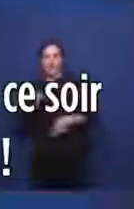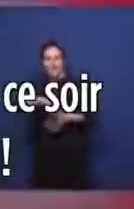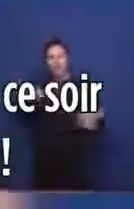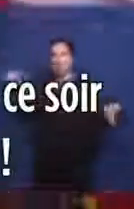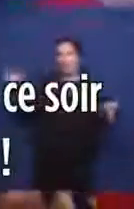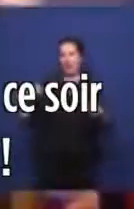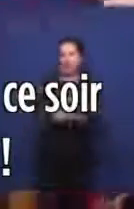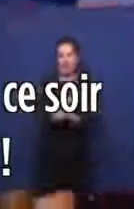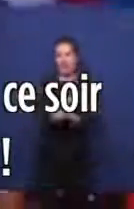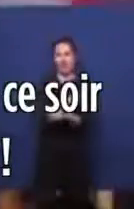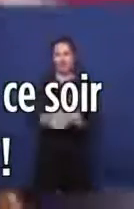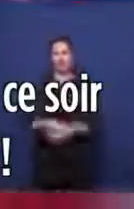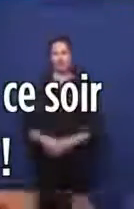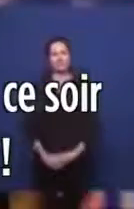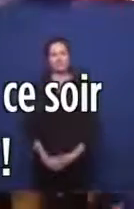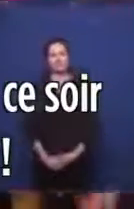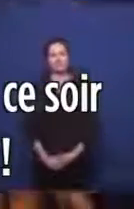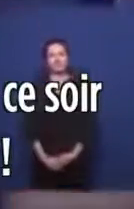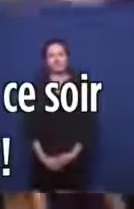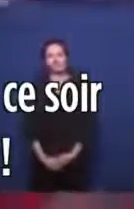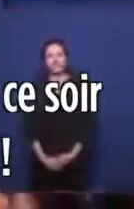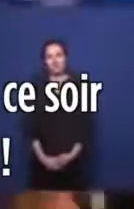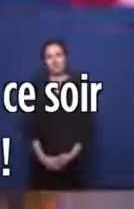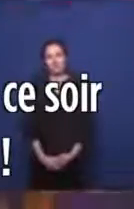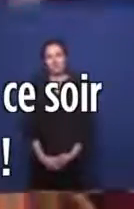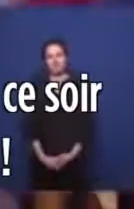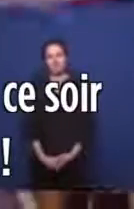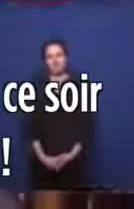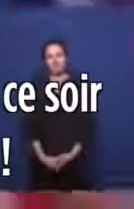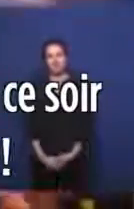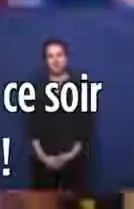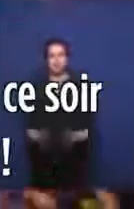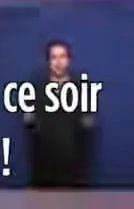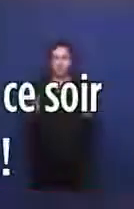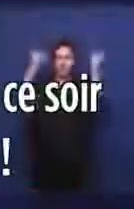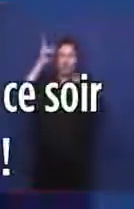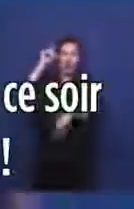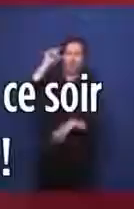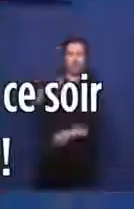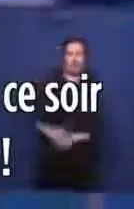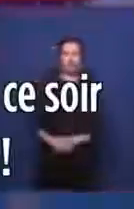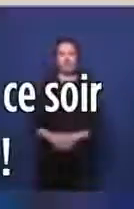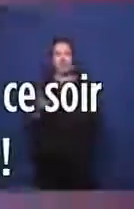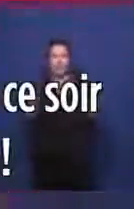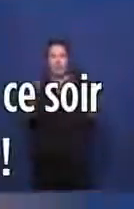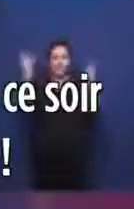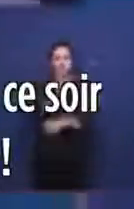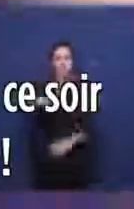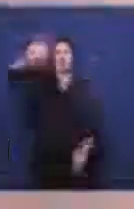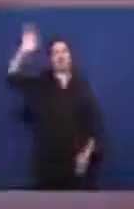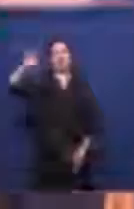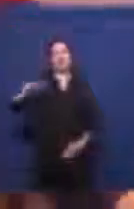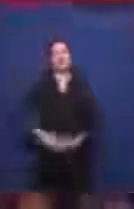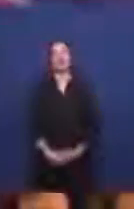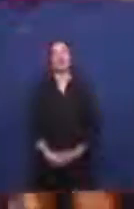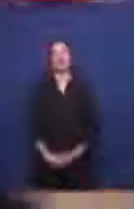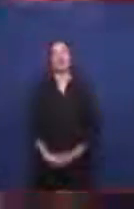gagnerons. Vive la République, vive la France.